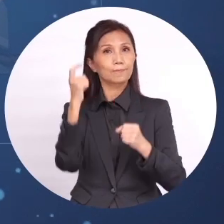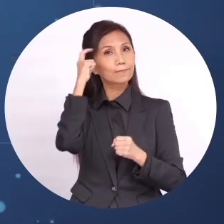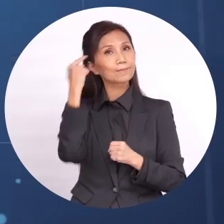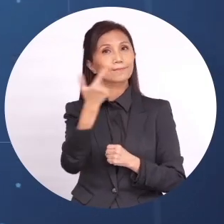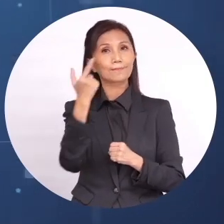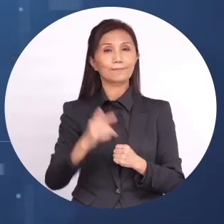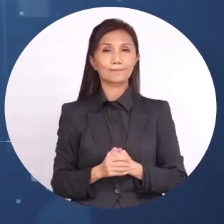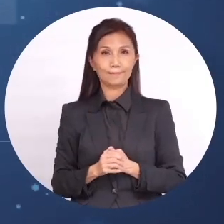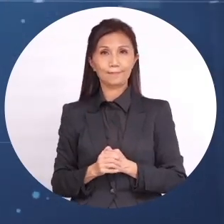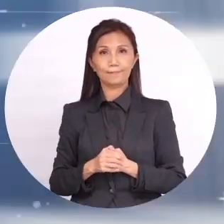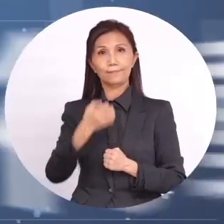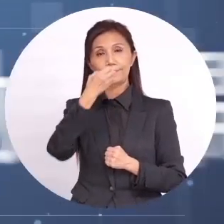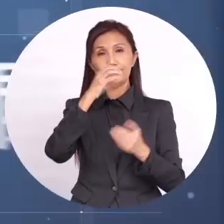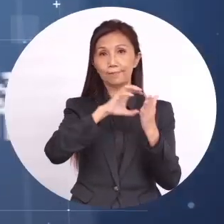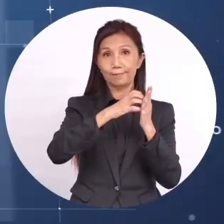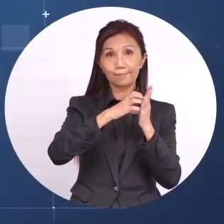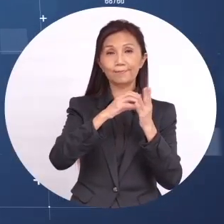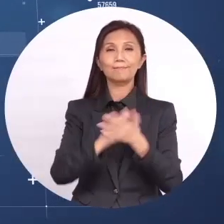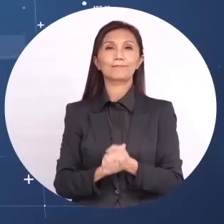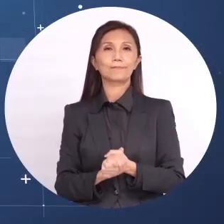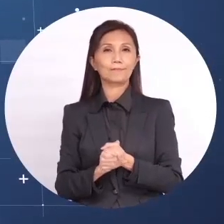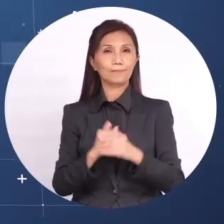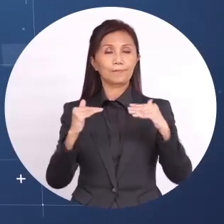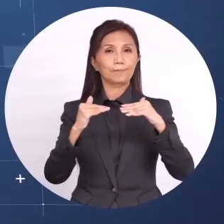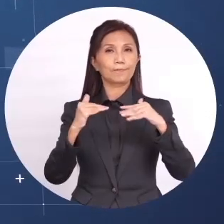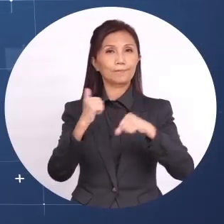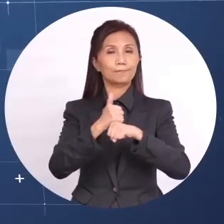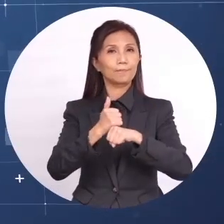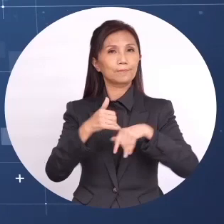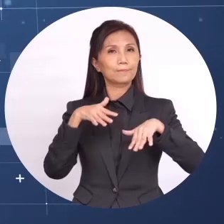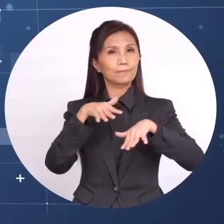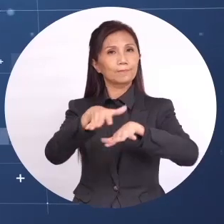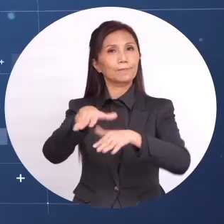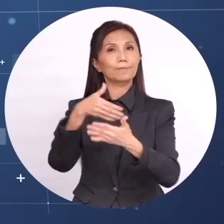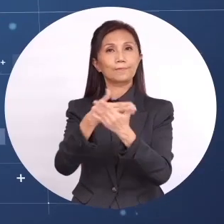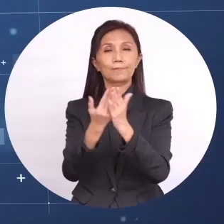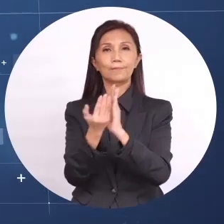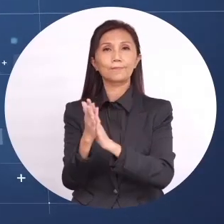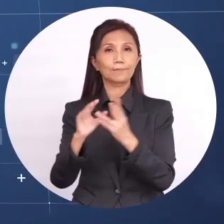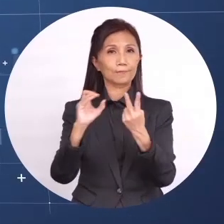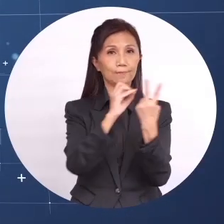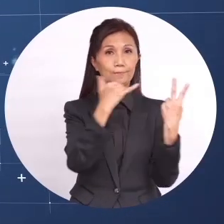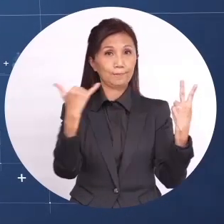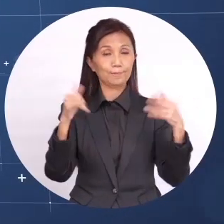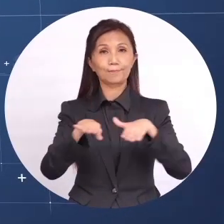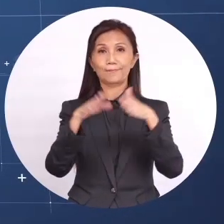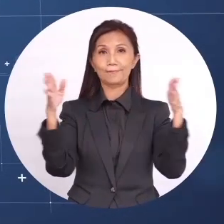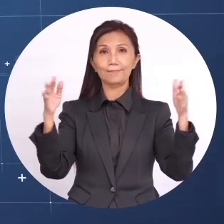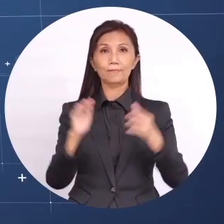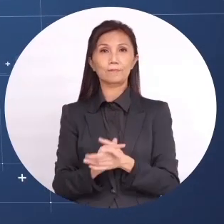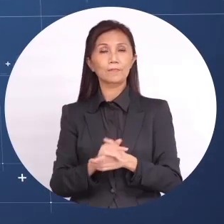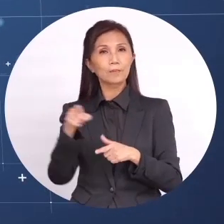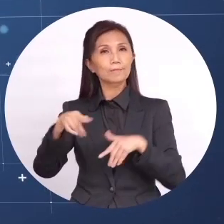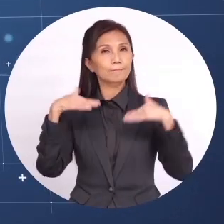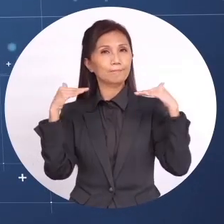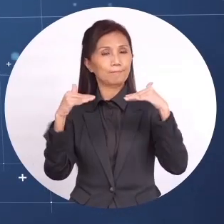程度。香港电台的节目《平等机会多元共融行动》在2006年开播，将